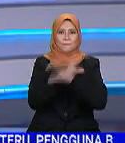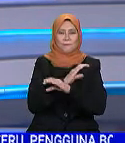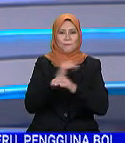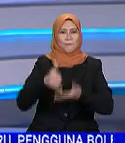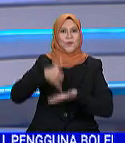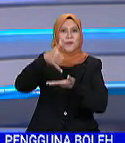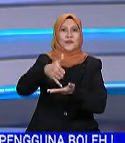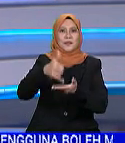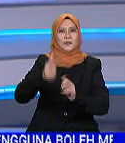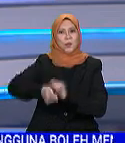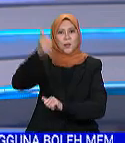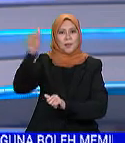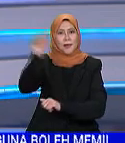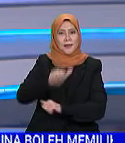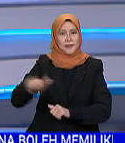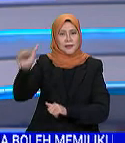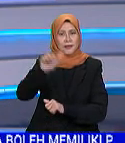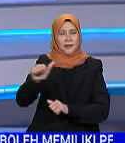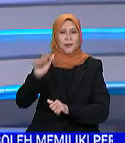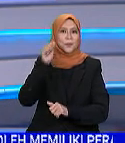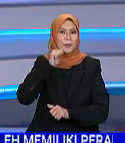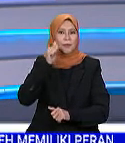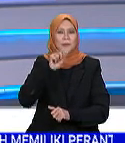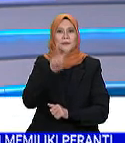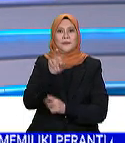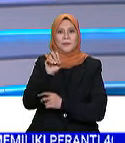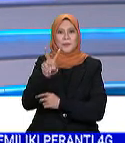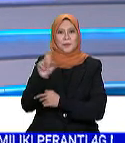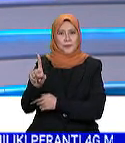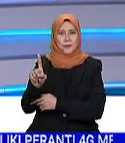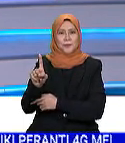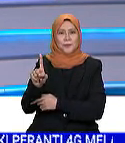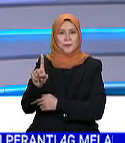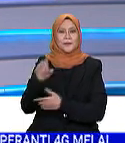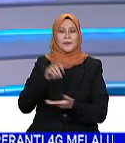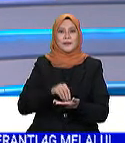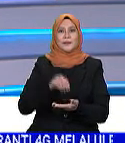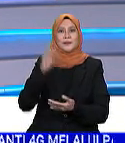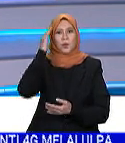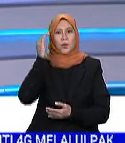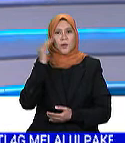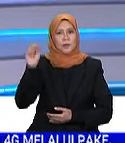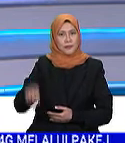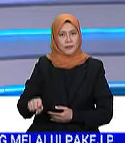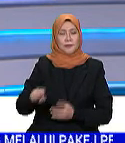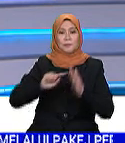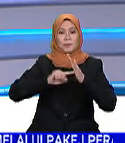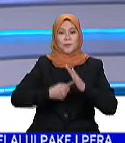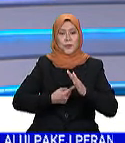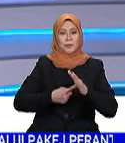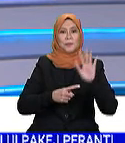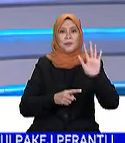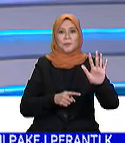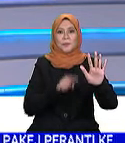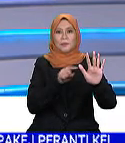trofi juara Asia juara-juara Asia wanita 2021 di Donghae Korea Selatan ia akan bermula pada